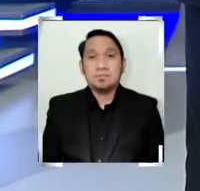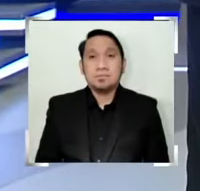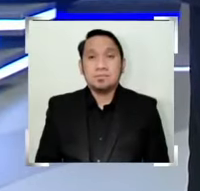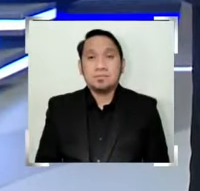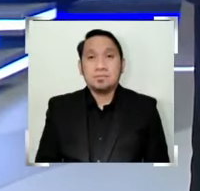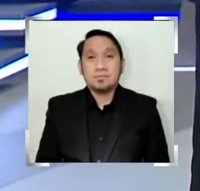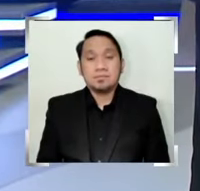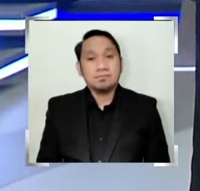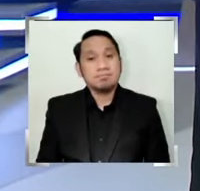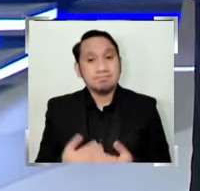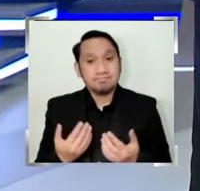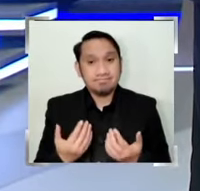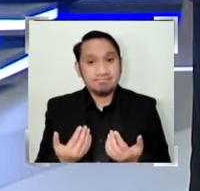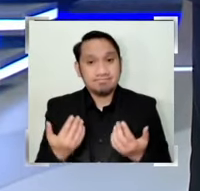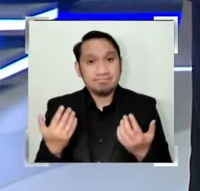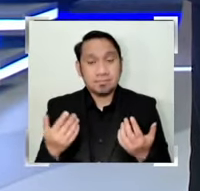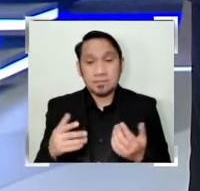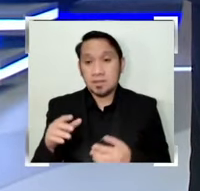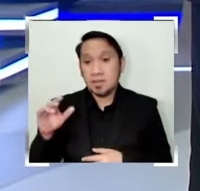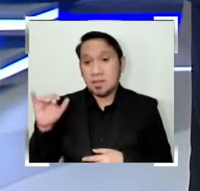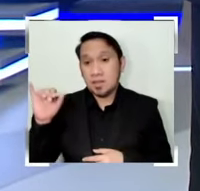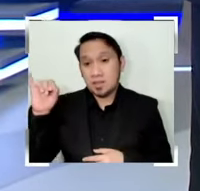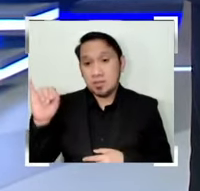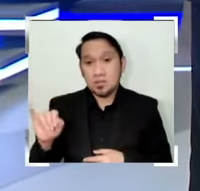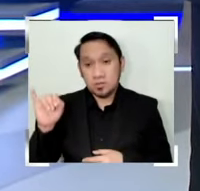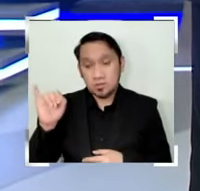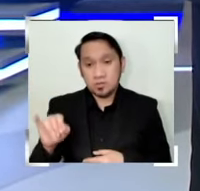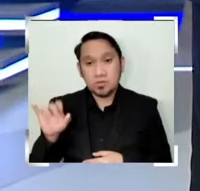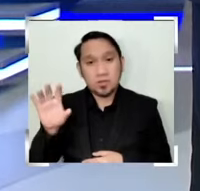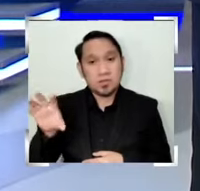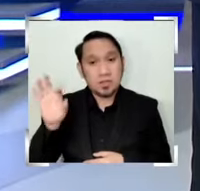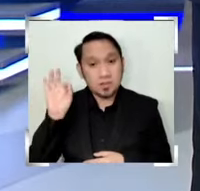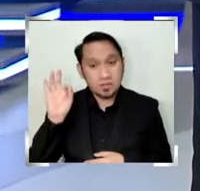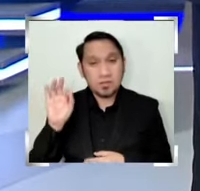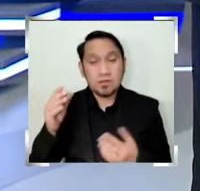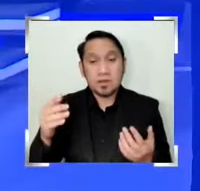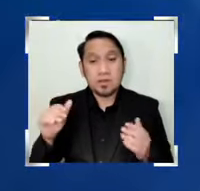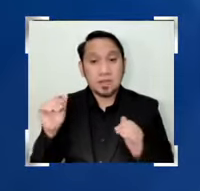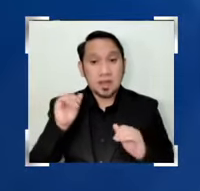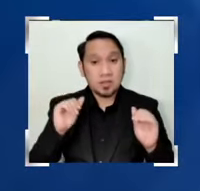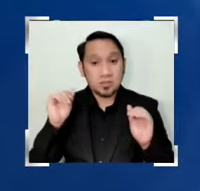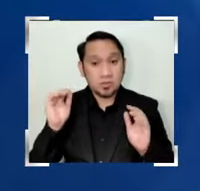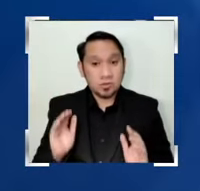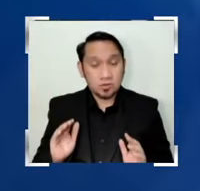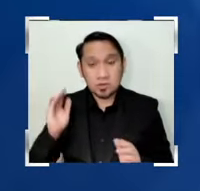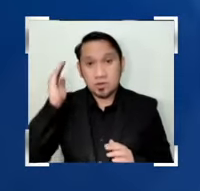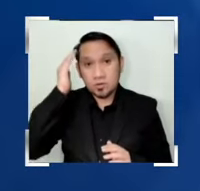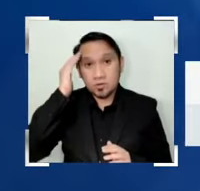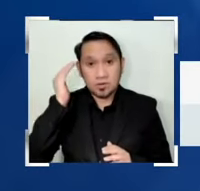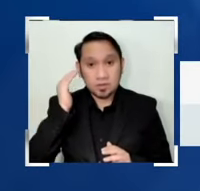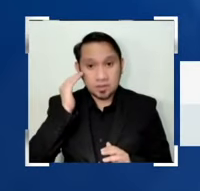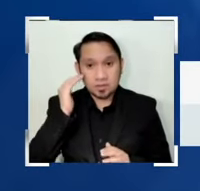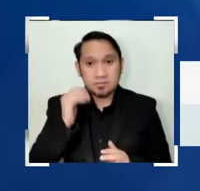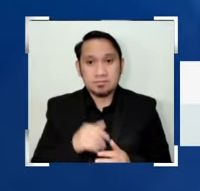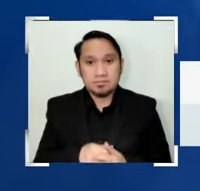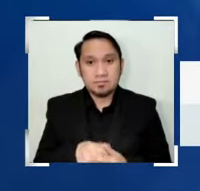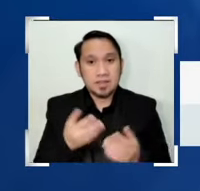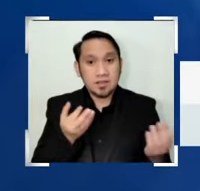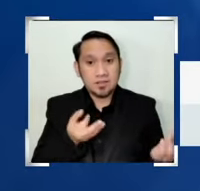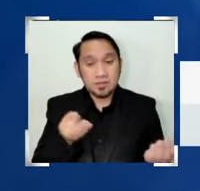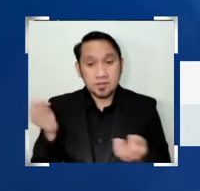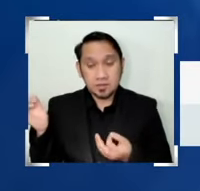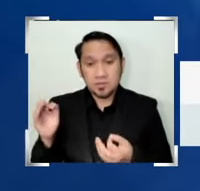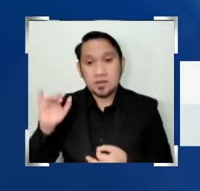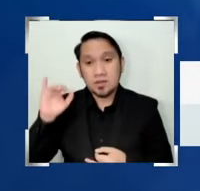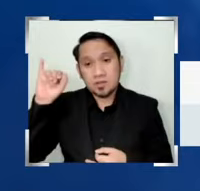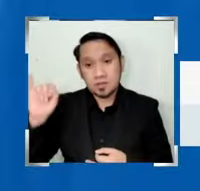OPA alert sa Ilocos Sur. Spotted doon si Korean actor Lee Sung-gi. Sinundo po siya ni dating Ilocos Sur Governor